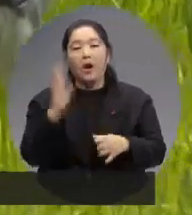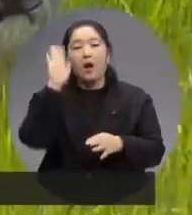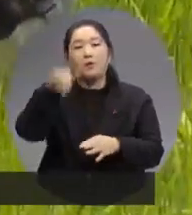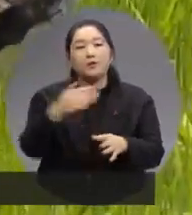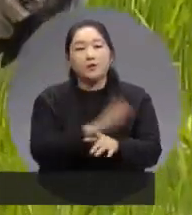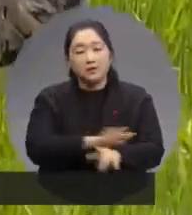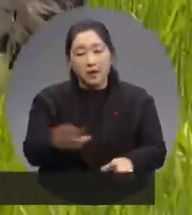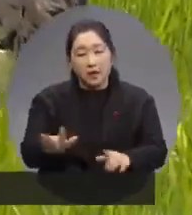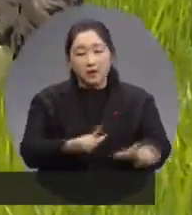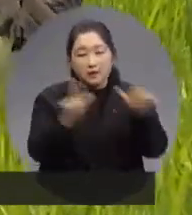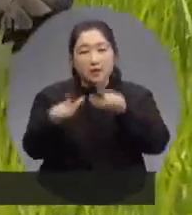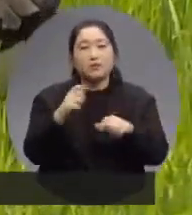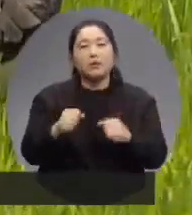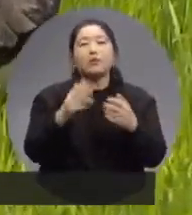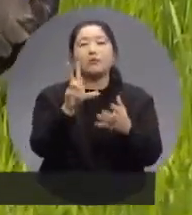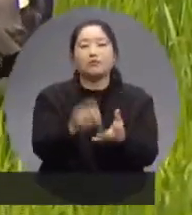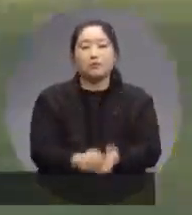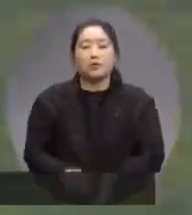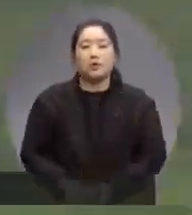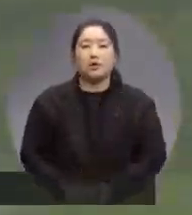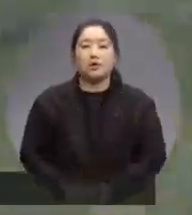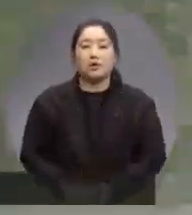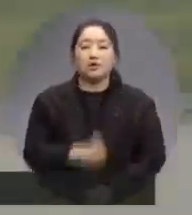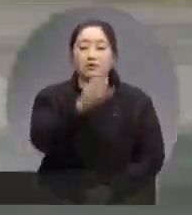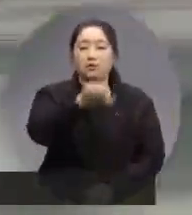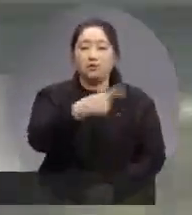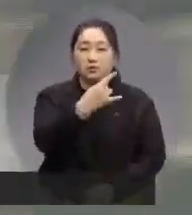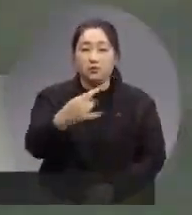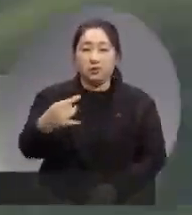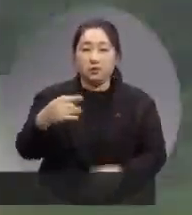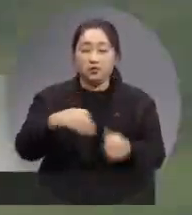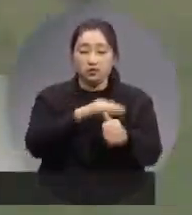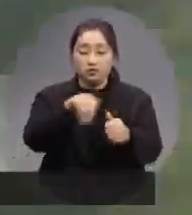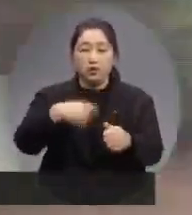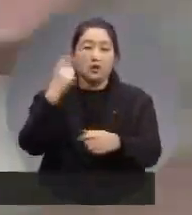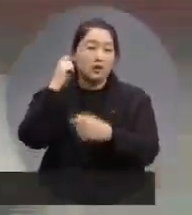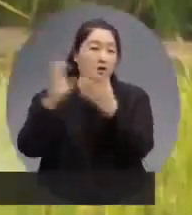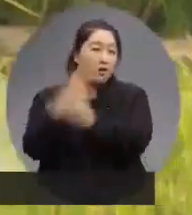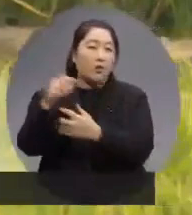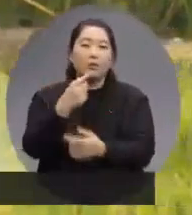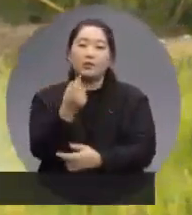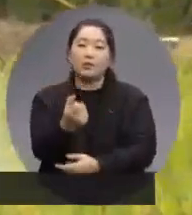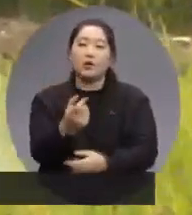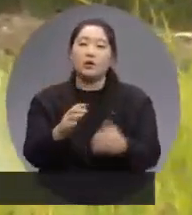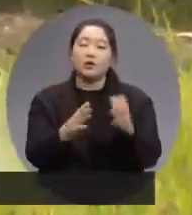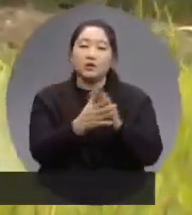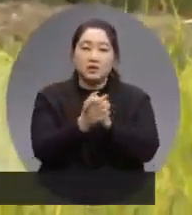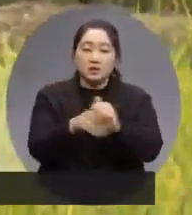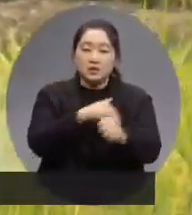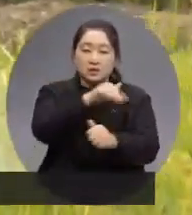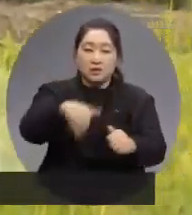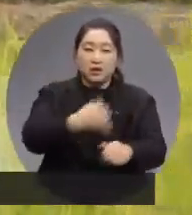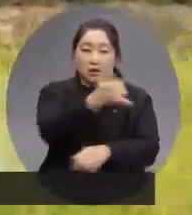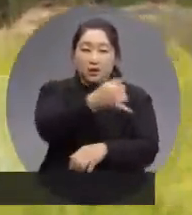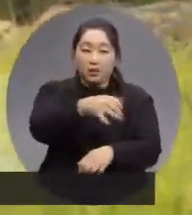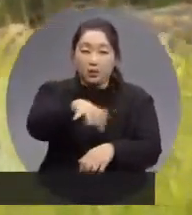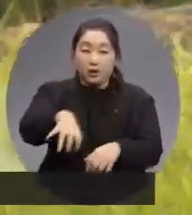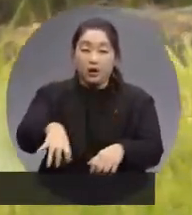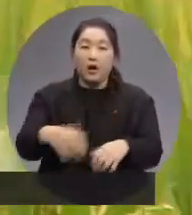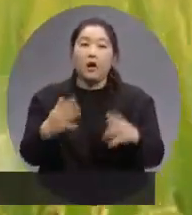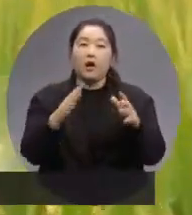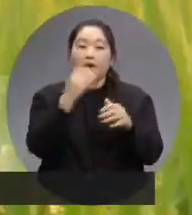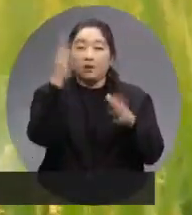수 있게 하는 일이 과제입니다 문의면 일대는 소음이 적은 되다 친환경 농법을 쓰는 농가들이 자리에